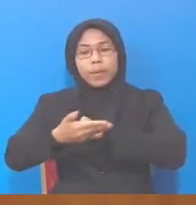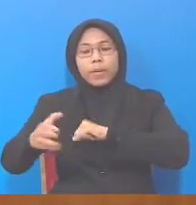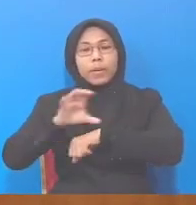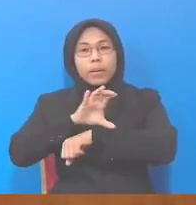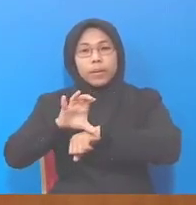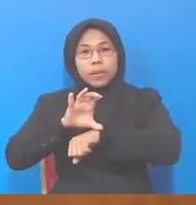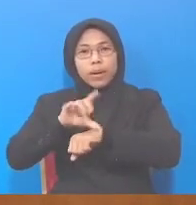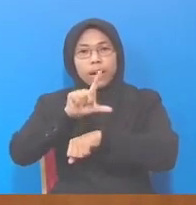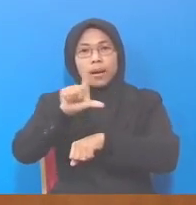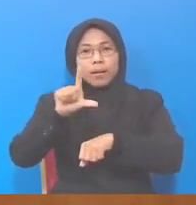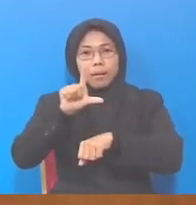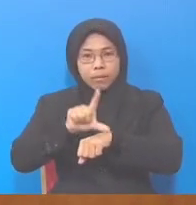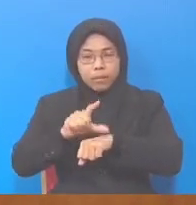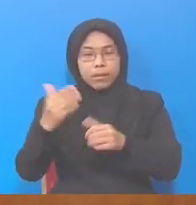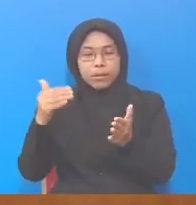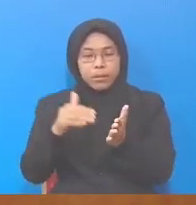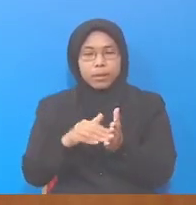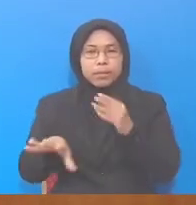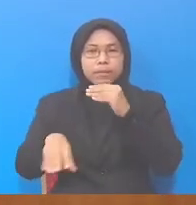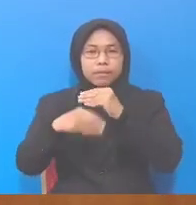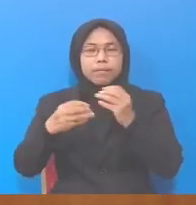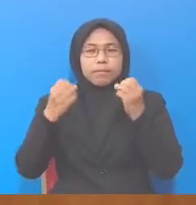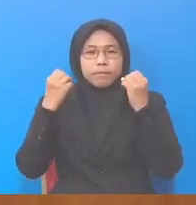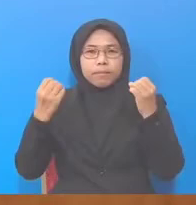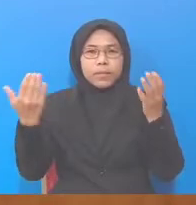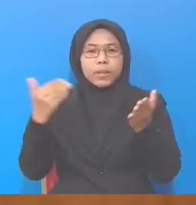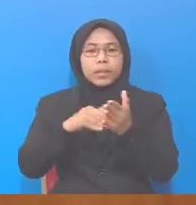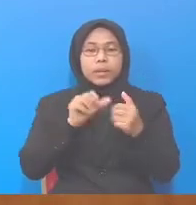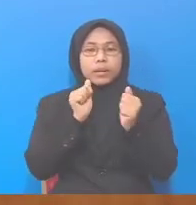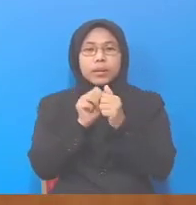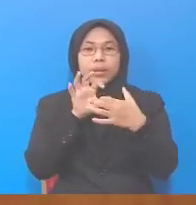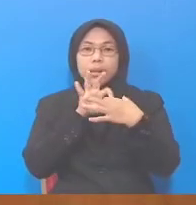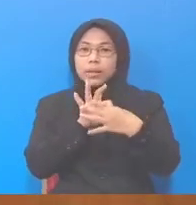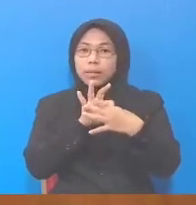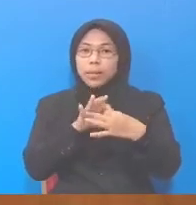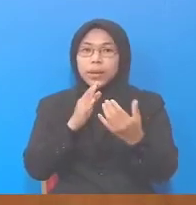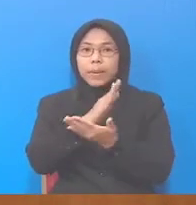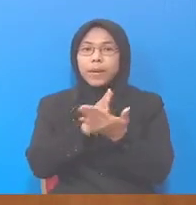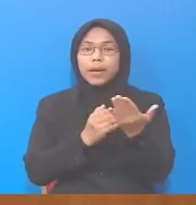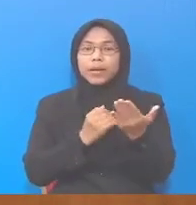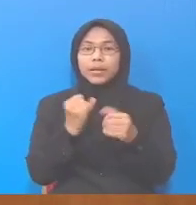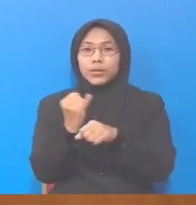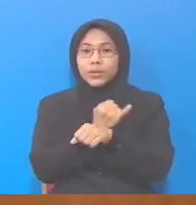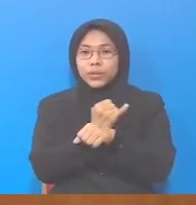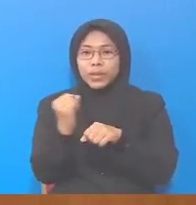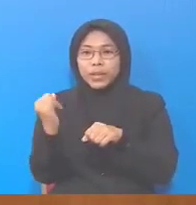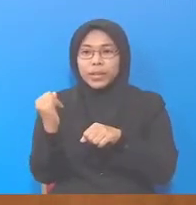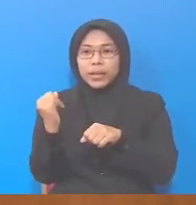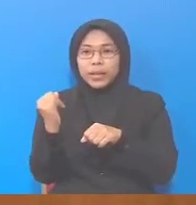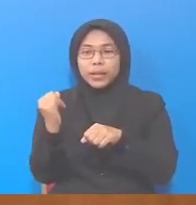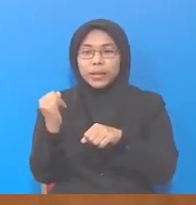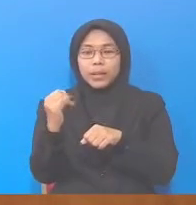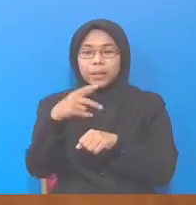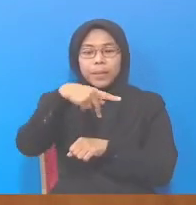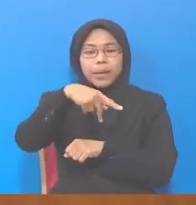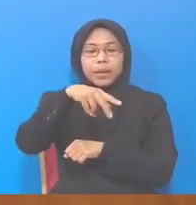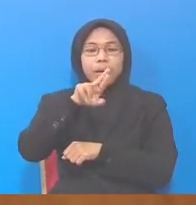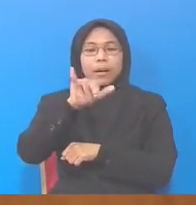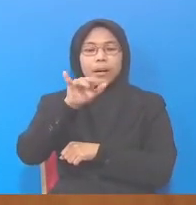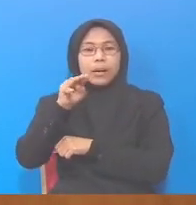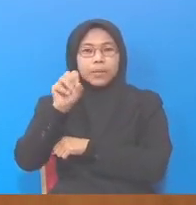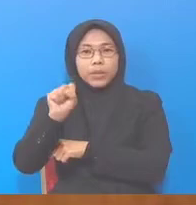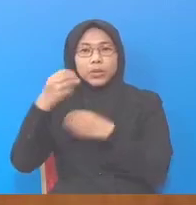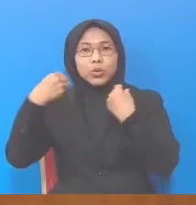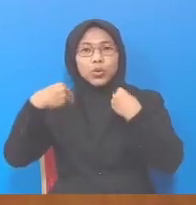coklat di Langkawi dipercepatkan lagi melalui kerjasama dengan pihak industri terutamanya primis